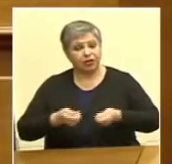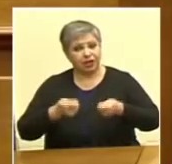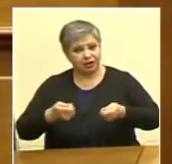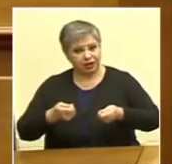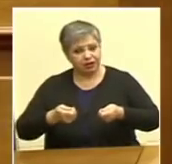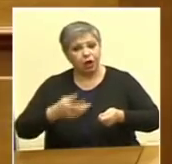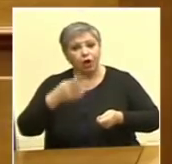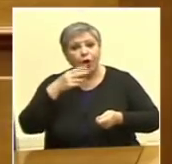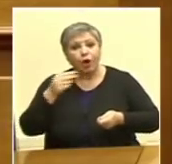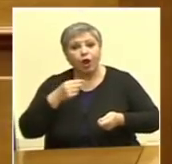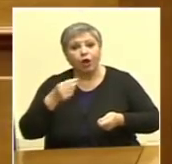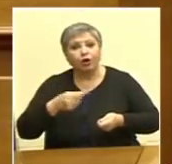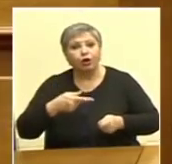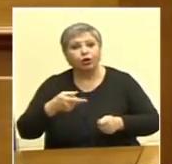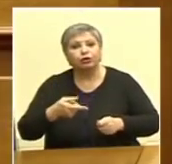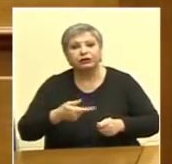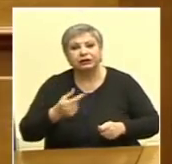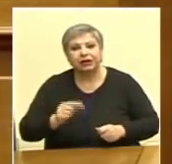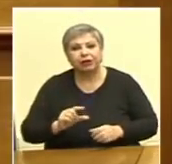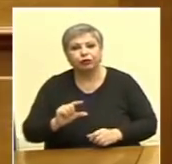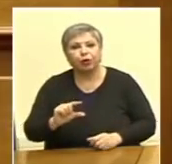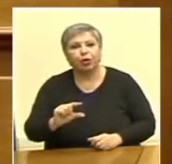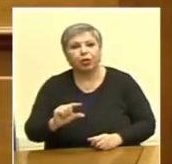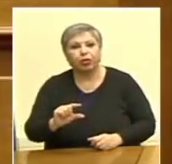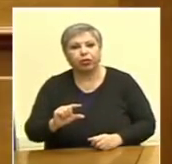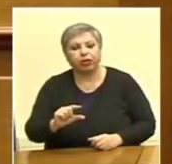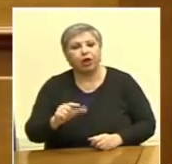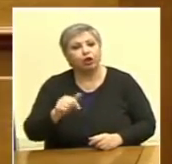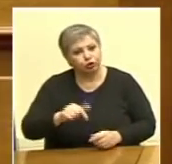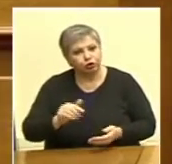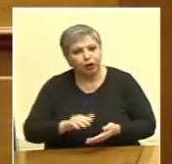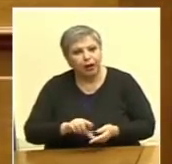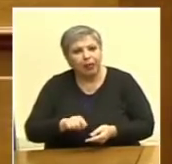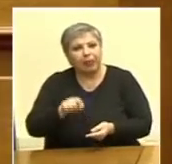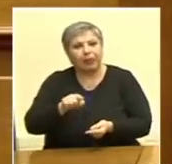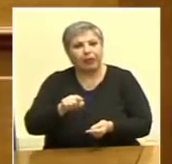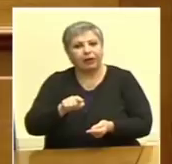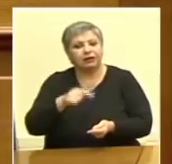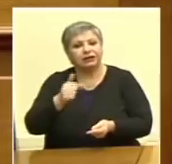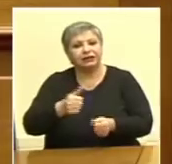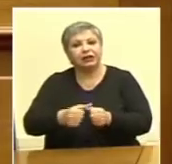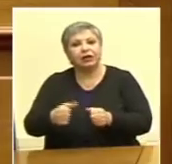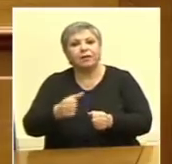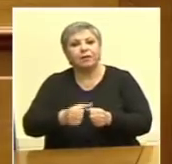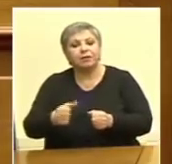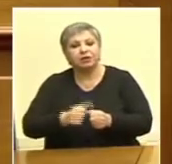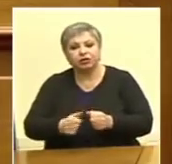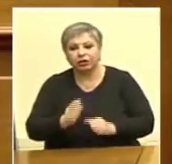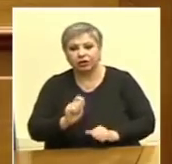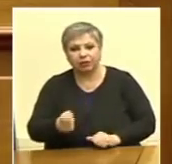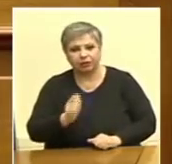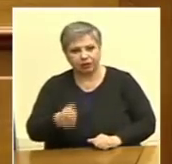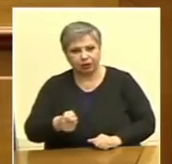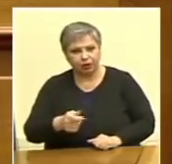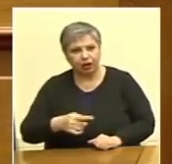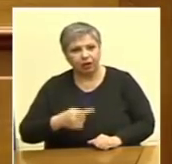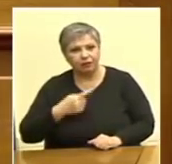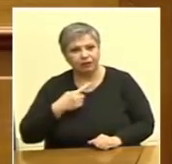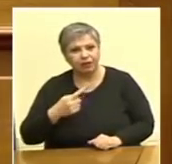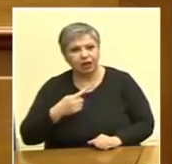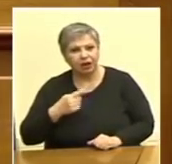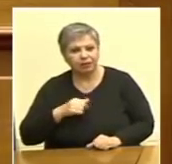αύξηση του κατώτατου μισθού, και τους λέμε ότι δεν υπάρχει κανένας λόγος